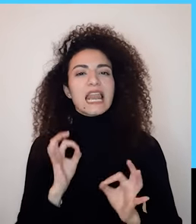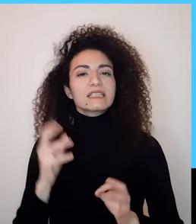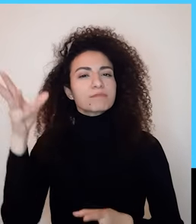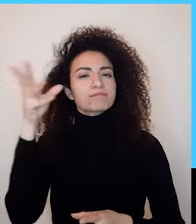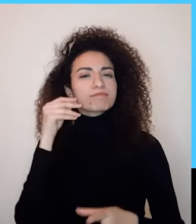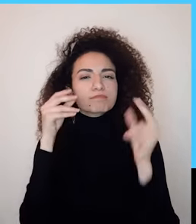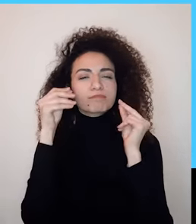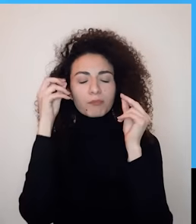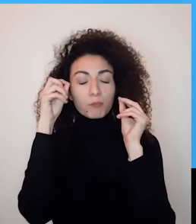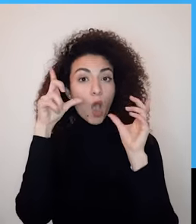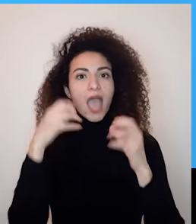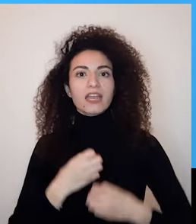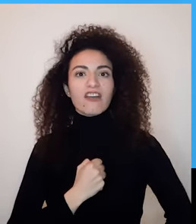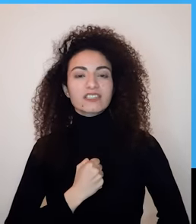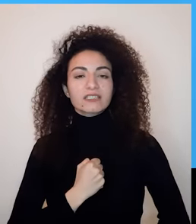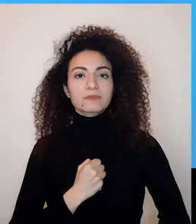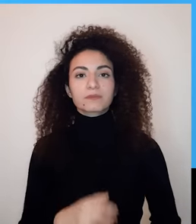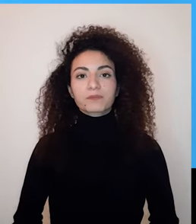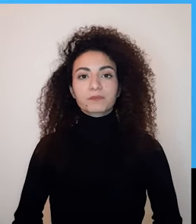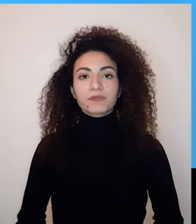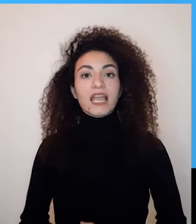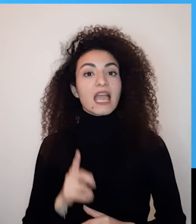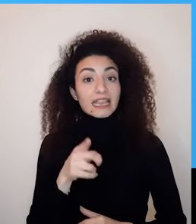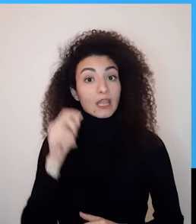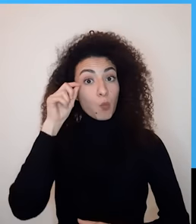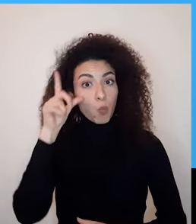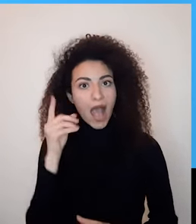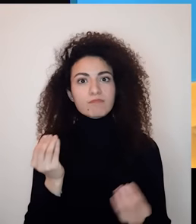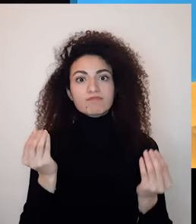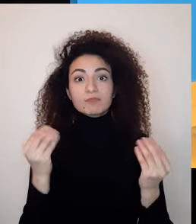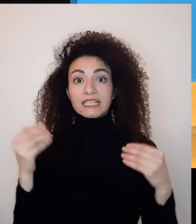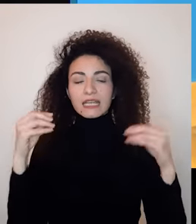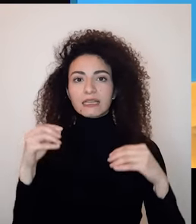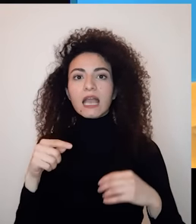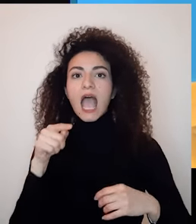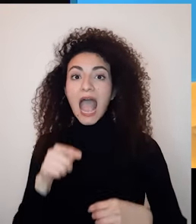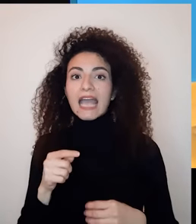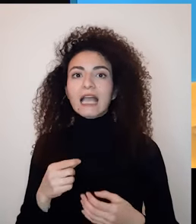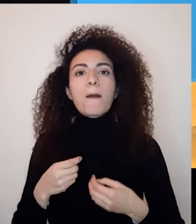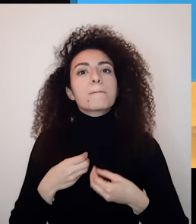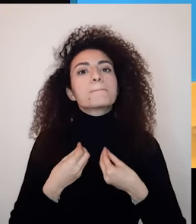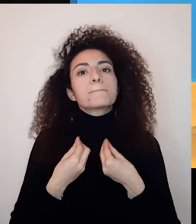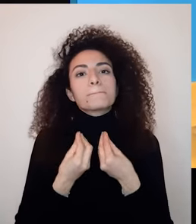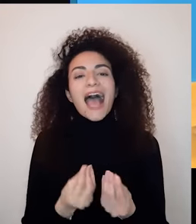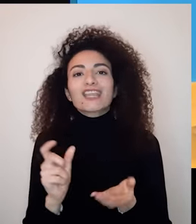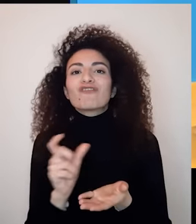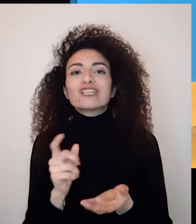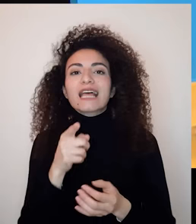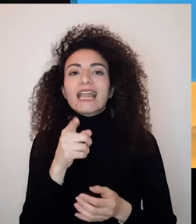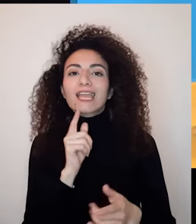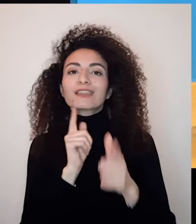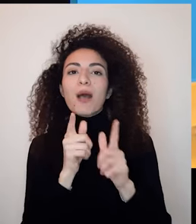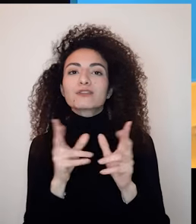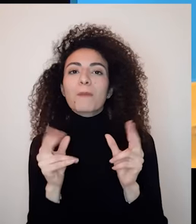البيولوجية والنفسية والعاطفية، لأنه البعد الجنسي بيطال كل هيدي الأبعاد. فبقدر ما بيكون عندك وعي ومعرفة عميقة، هيدا